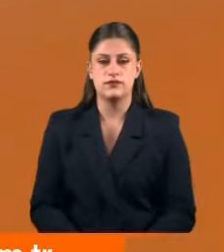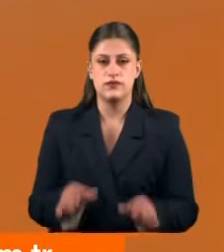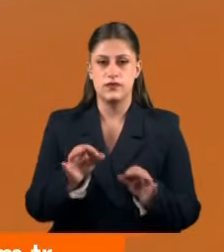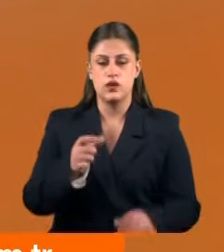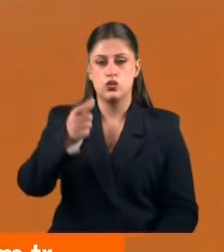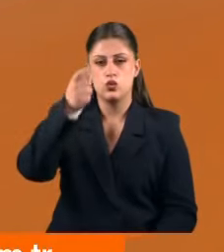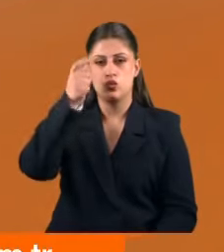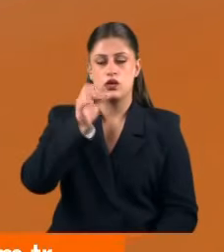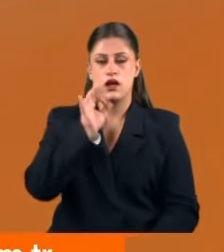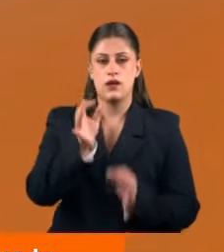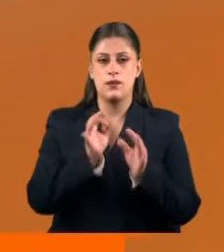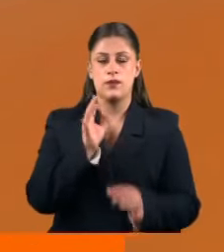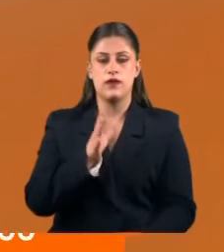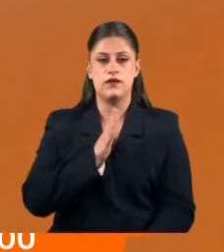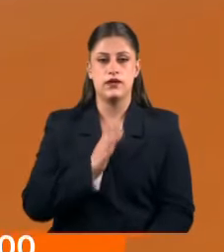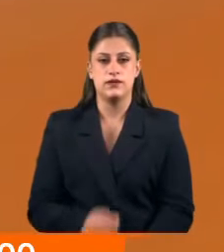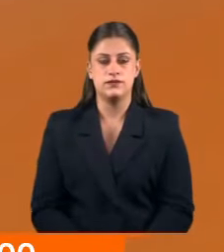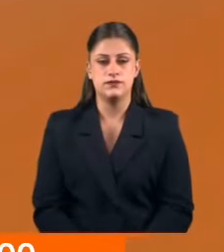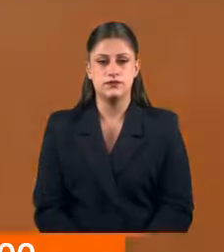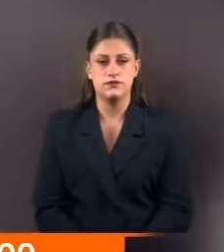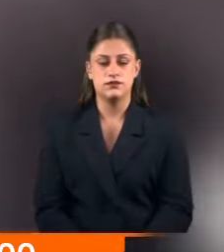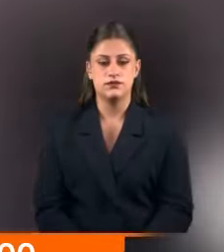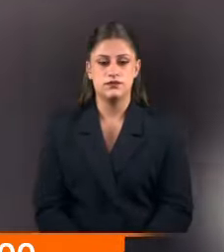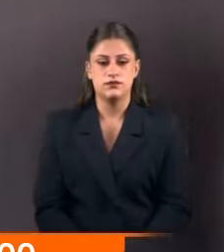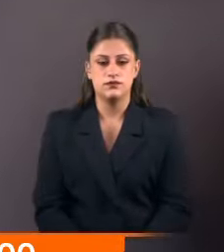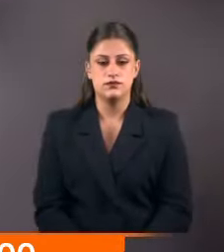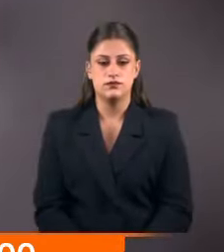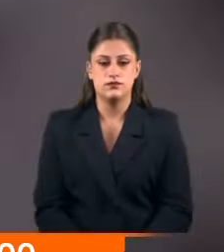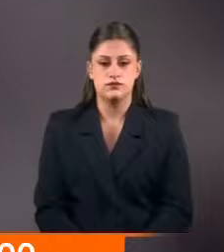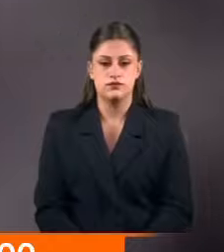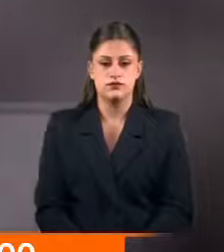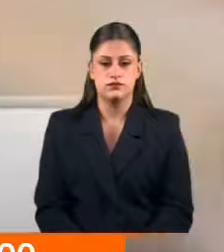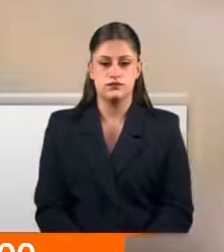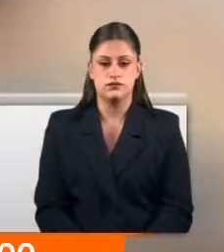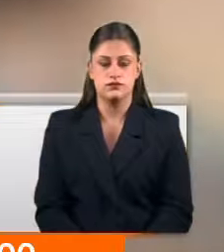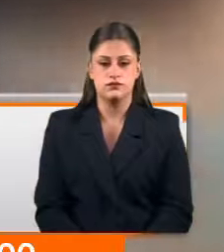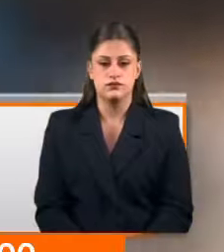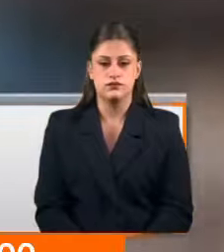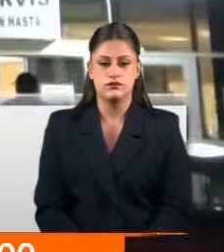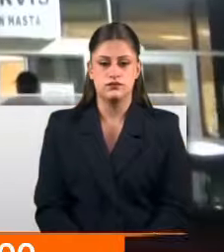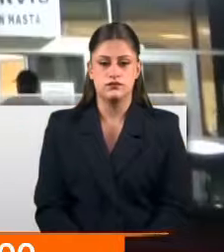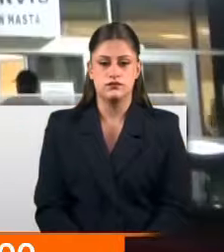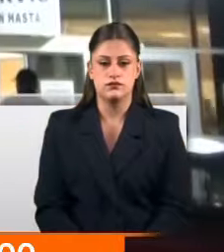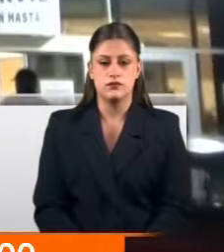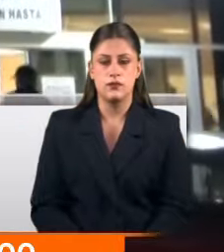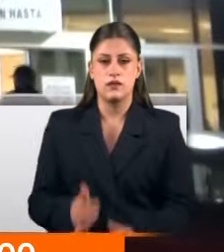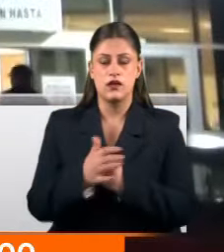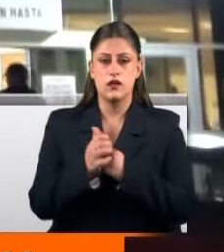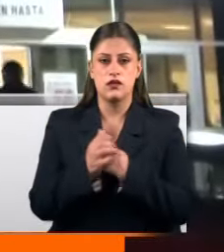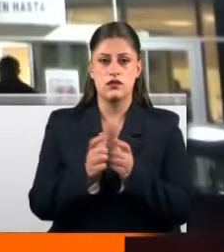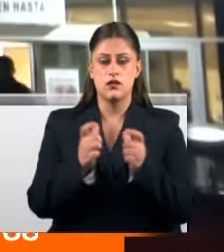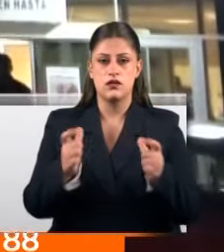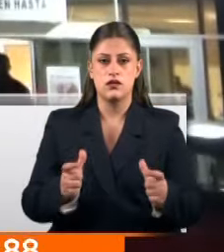sırada Türkiye'den derlediğimiz haber turumuz var uçakla saldırıyorlar şu an hepsinden şikayetç Antalya'da